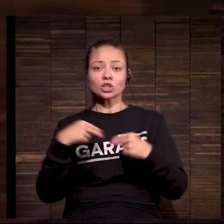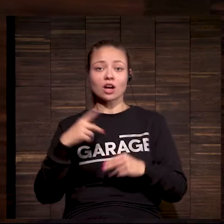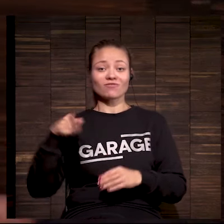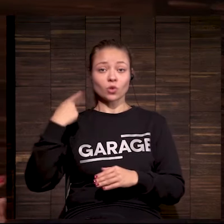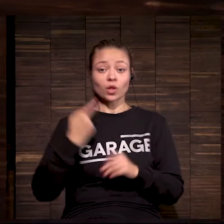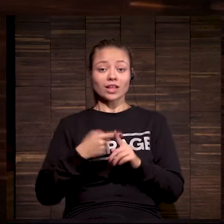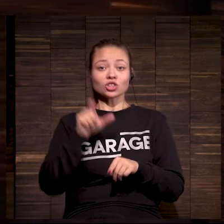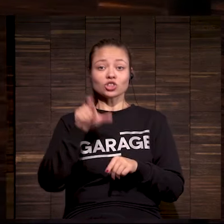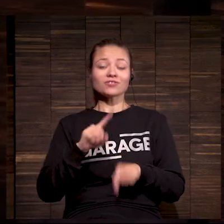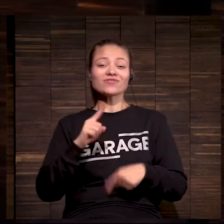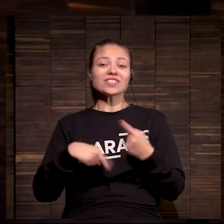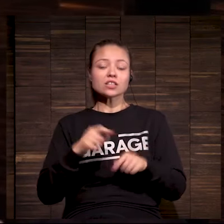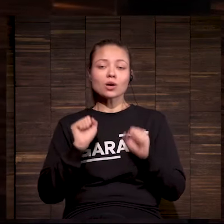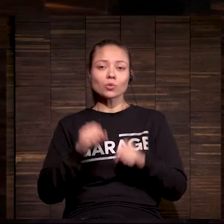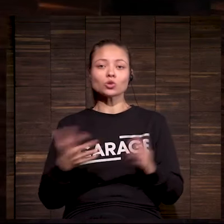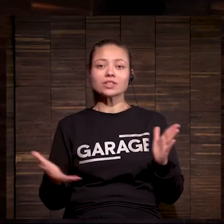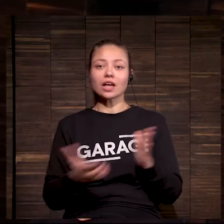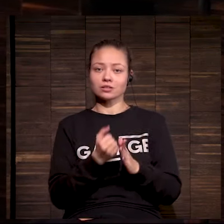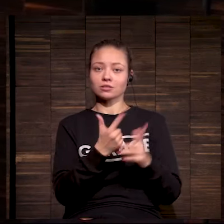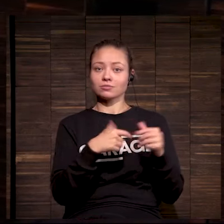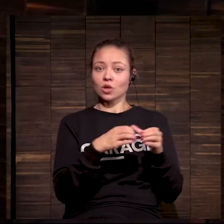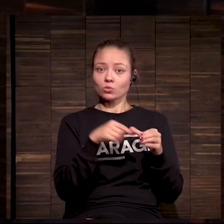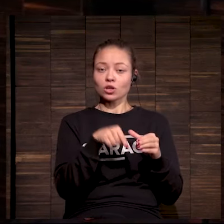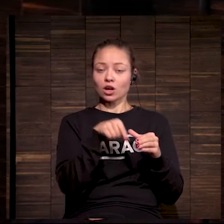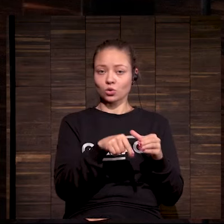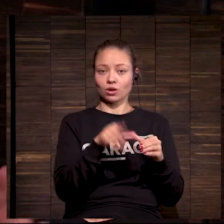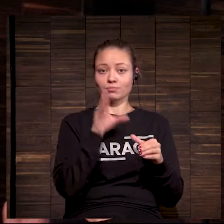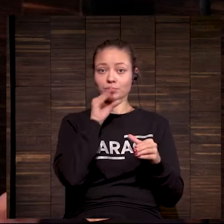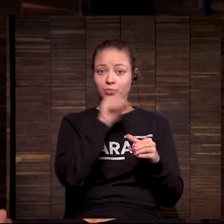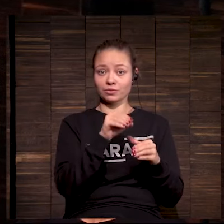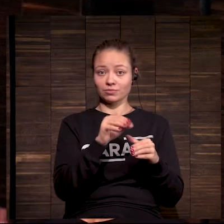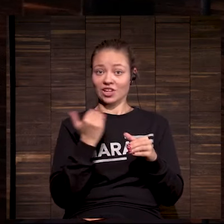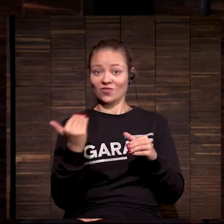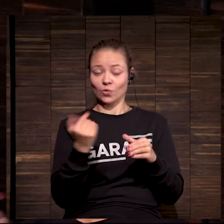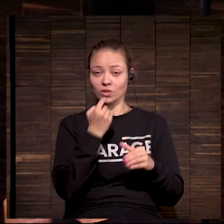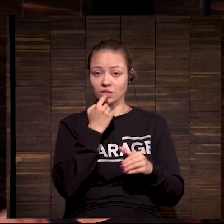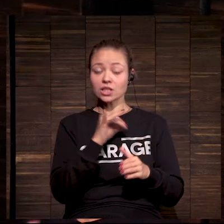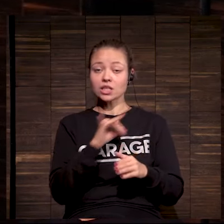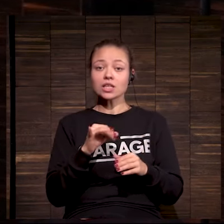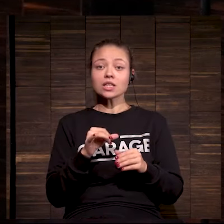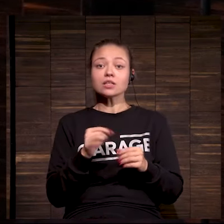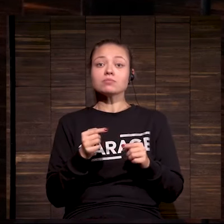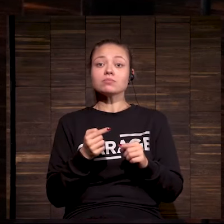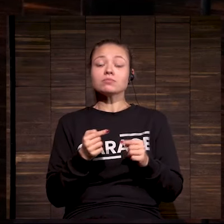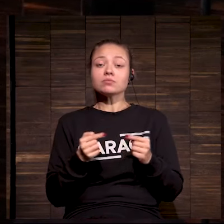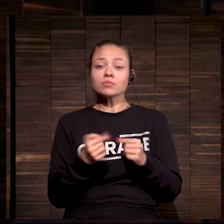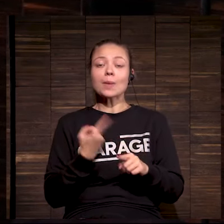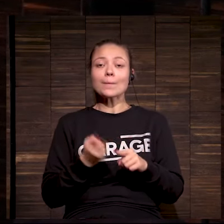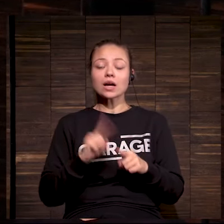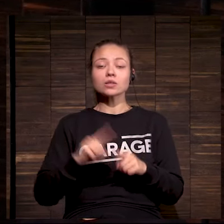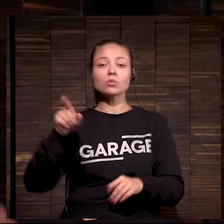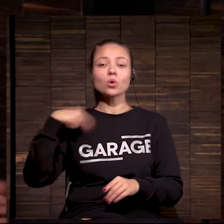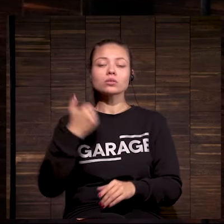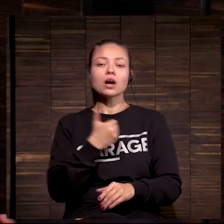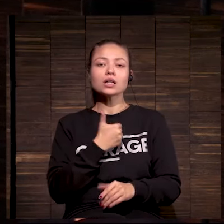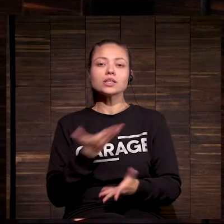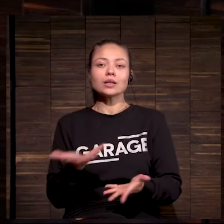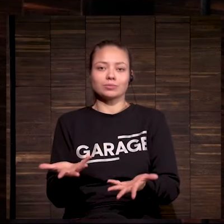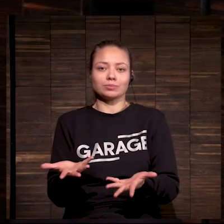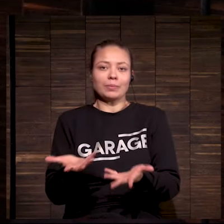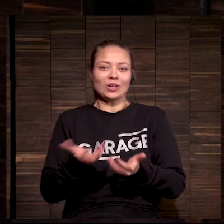человек всегда может найти сообщества которое говорит на его языке именно поэтому лондон хотел принимать у